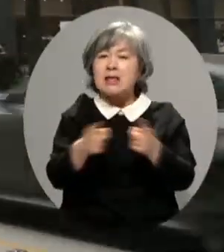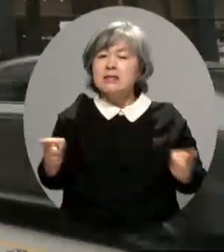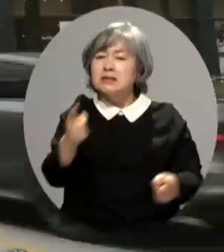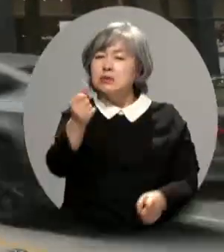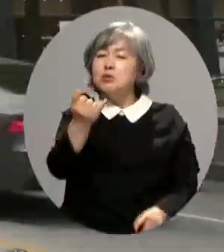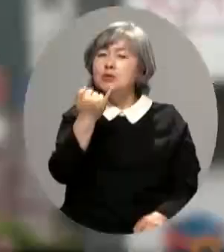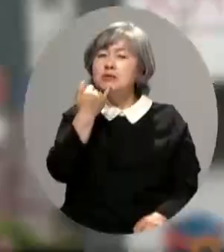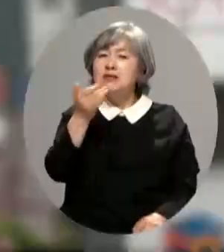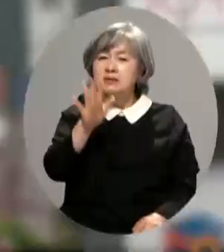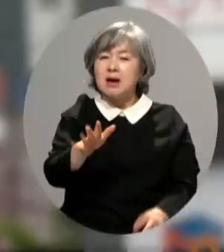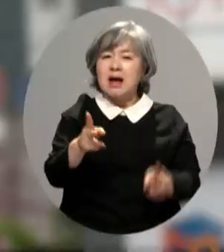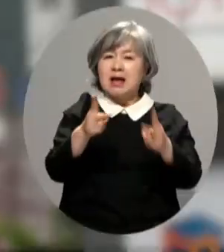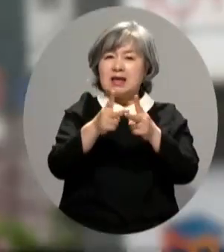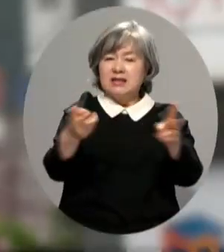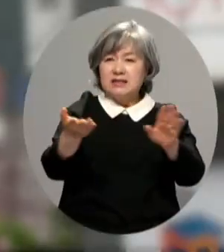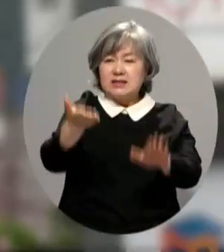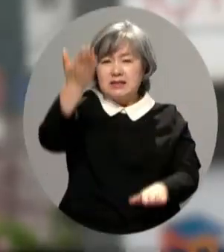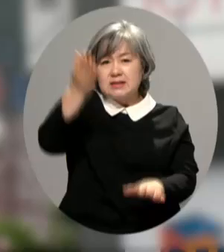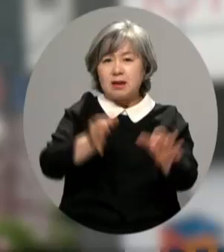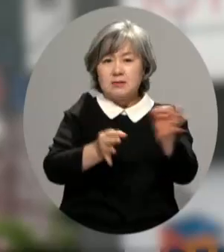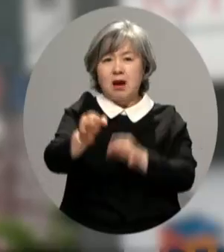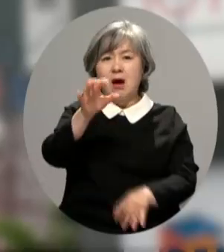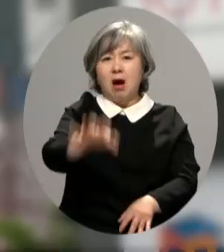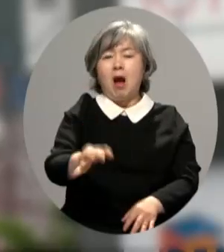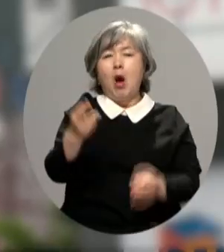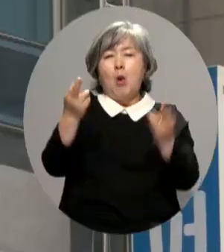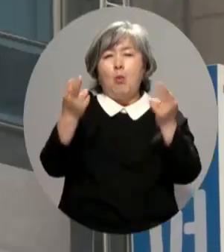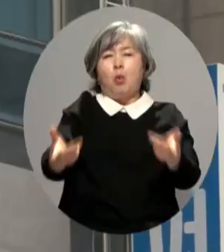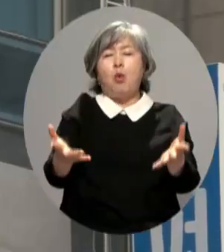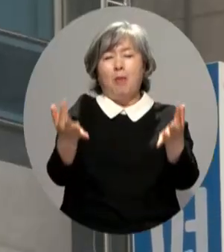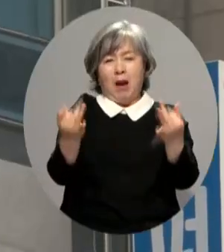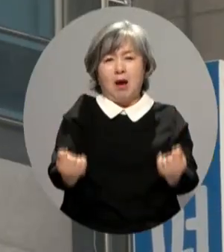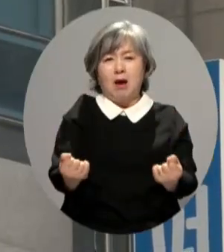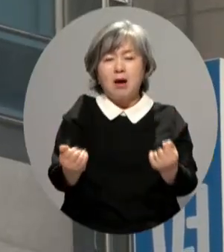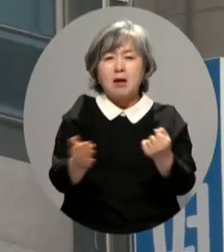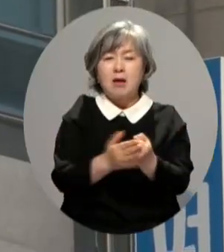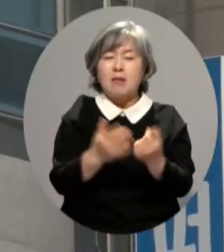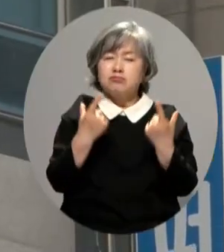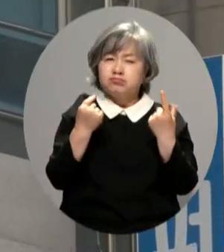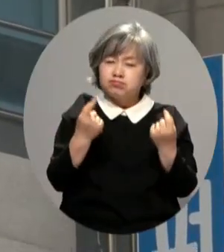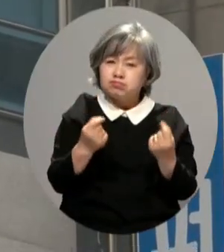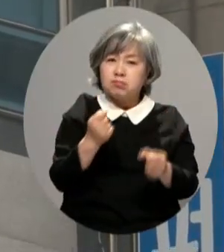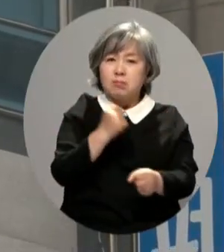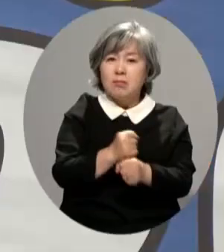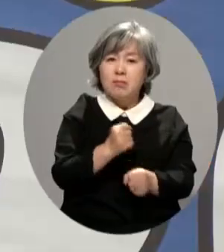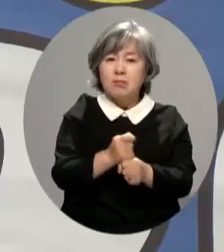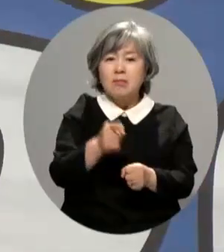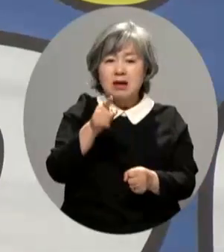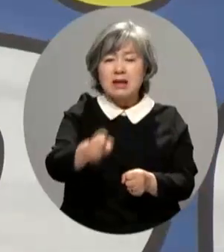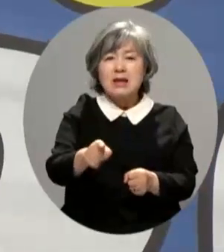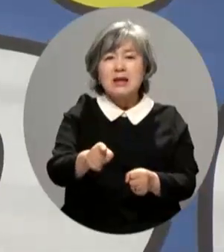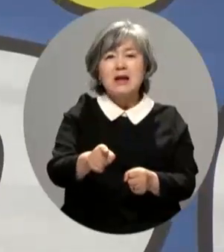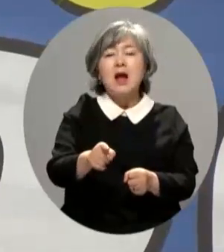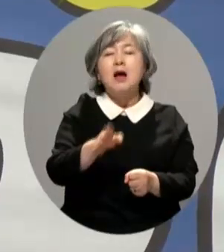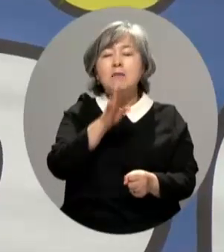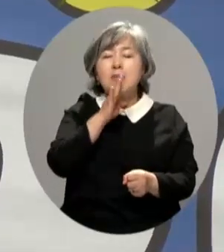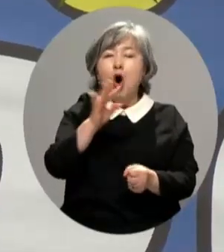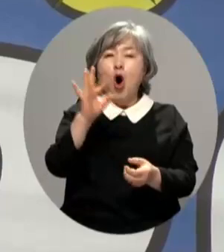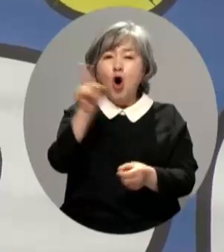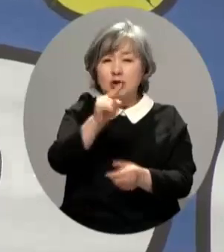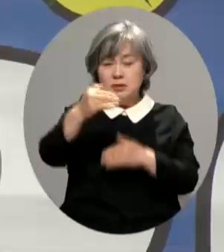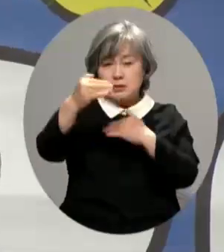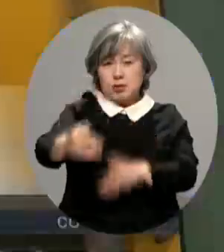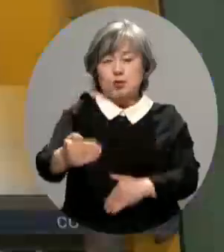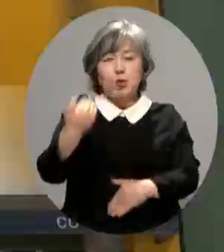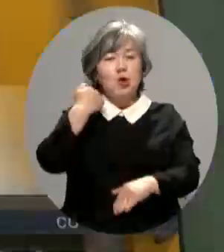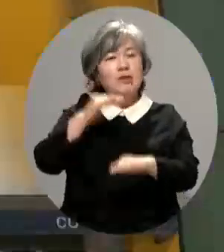좀 낮지만 여전히 2층 이상 상가는 빈곳이 많습니다 이런 상황을 반영하듯 렌트프리 즉 일정기간